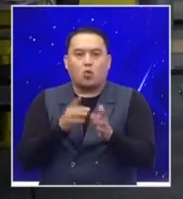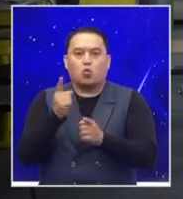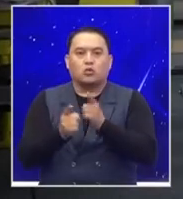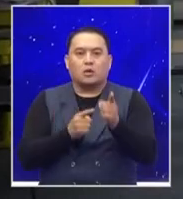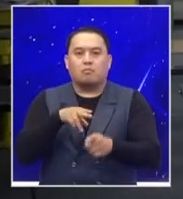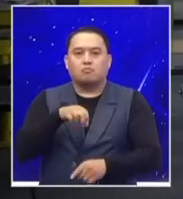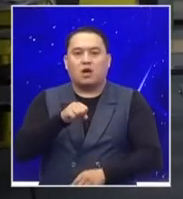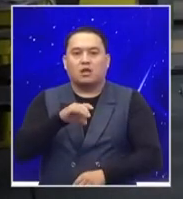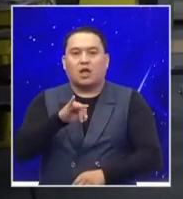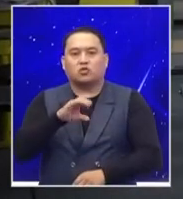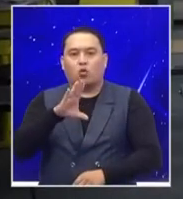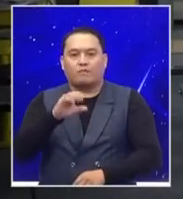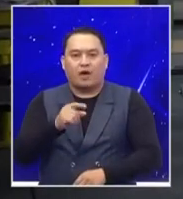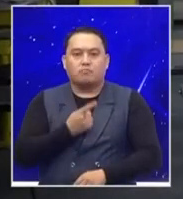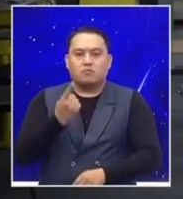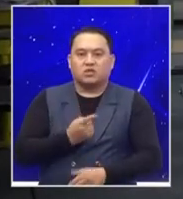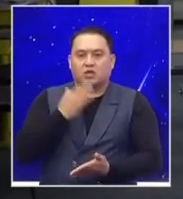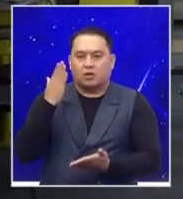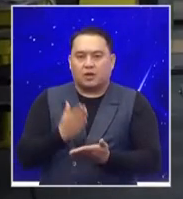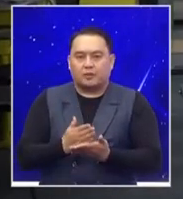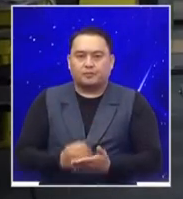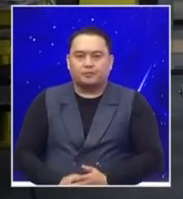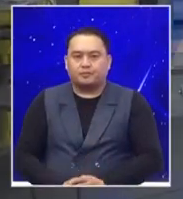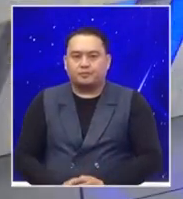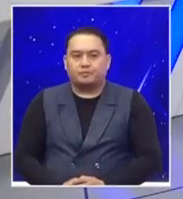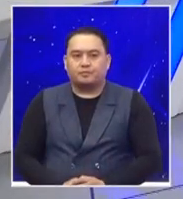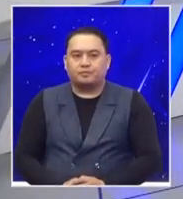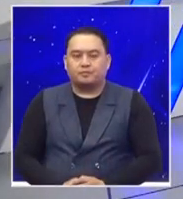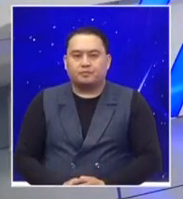Юлия Патасова сияқты шеберлер бар.